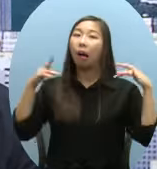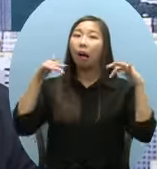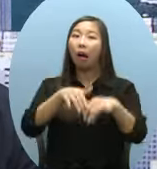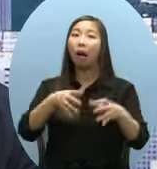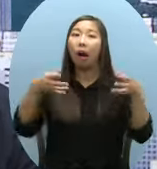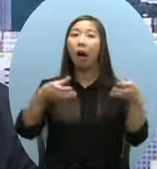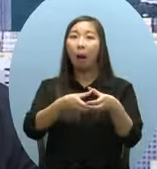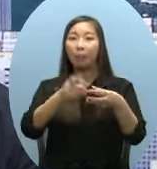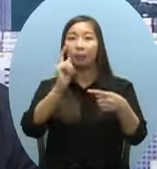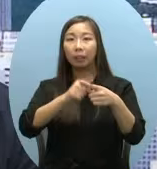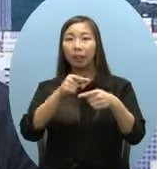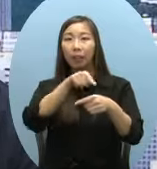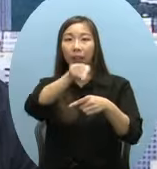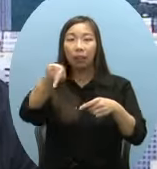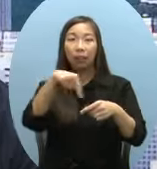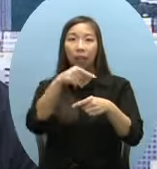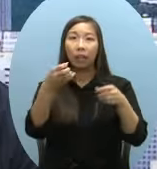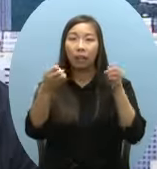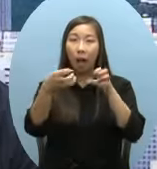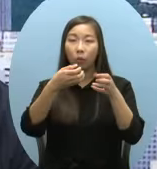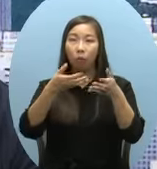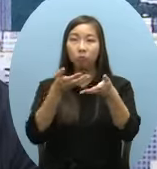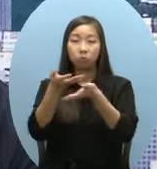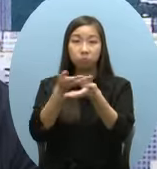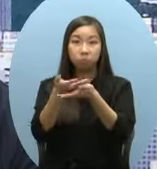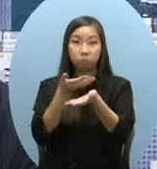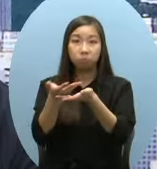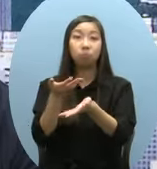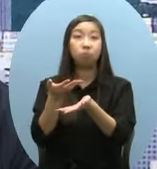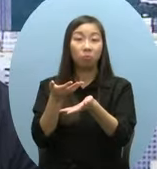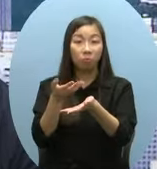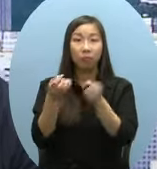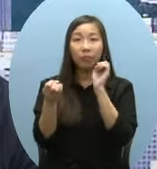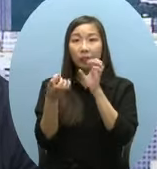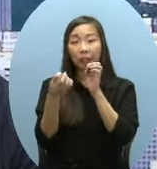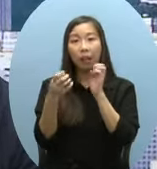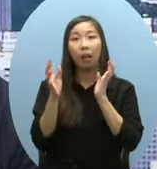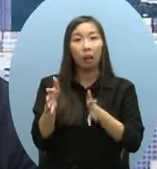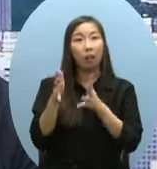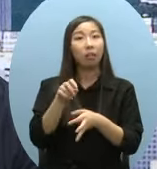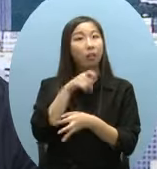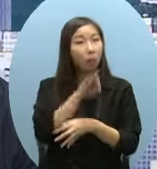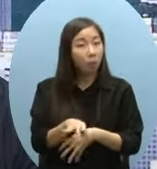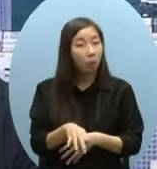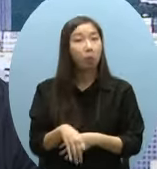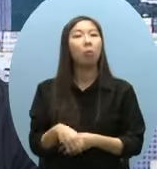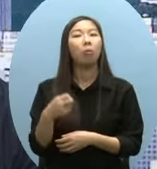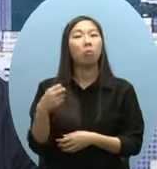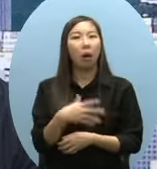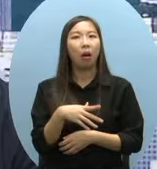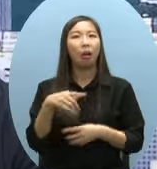哋係咪大家互相係有一啲嘅溝通同埋交談啦？或者咧係咪有人係組織